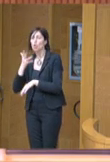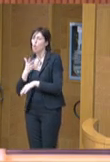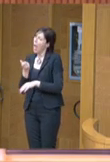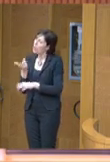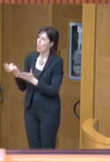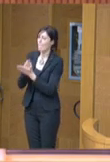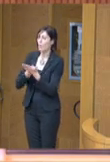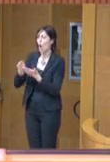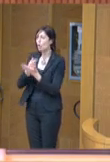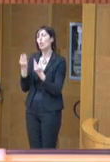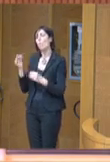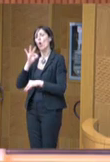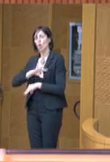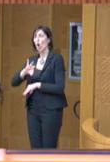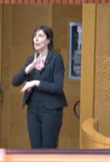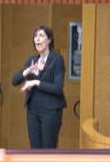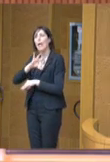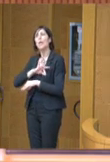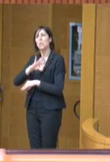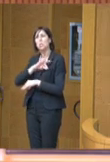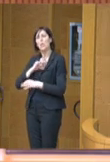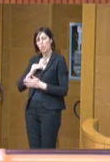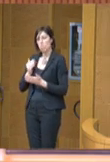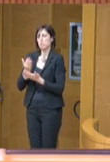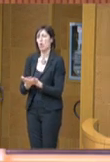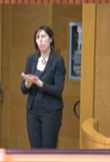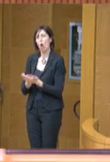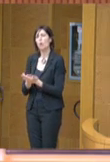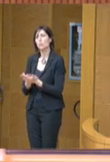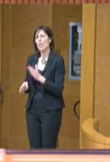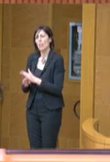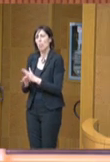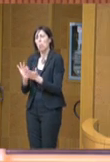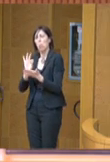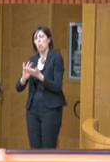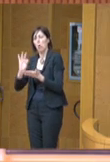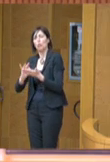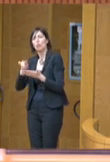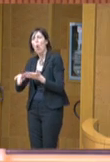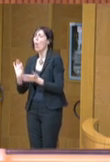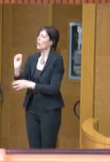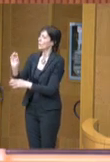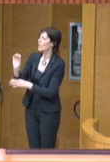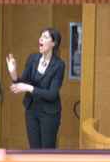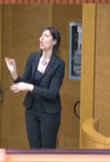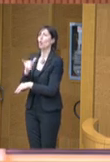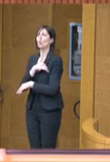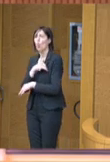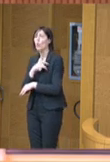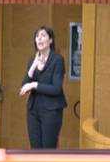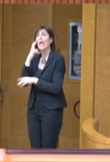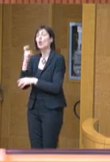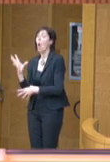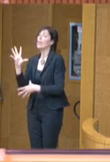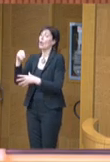progetti molto interessanti che vengono proposti dalle scuole, dagli studenti, dagli insegnanti, che riguardano l'inclusione. È